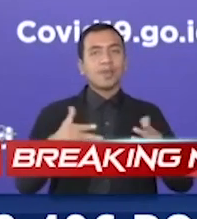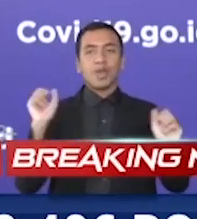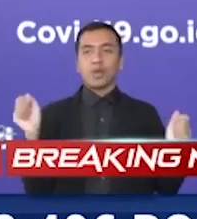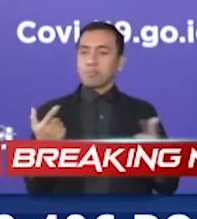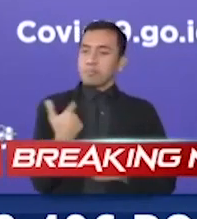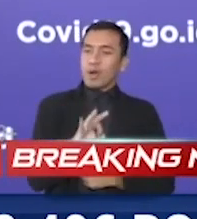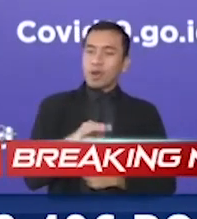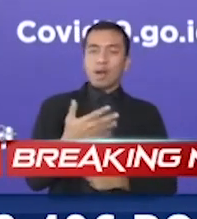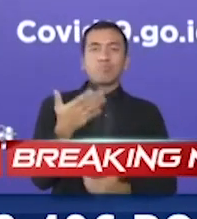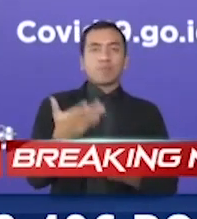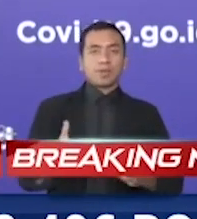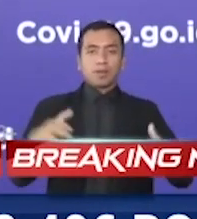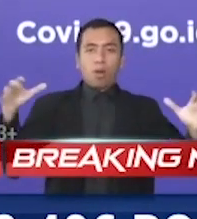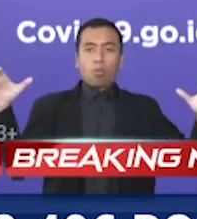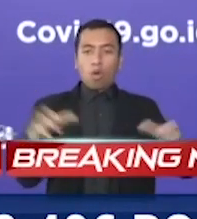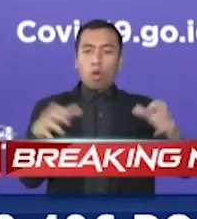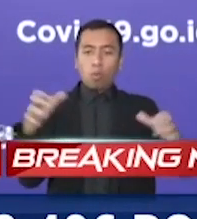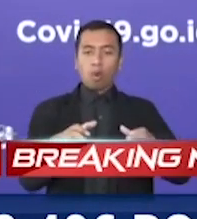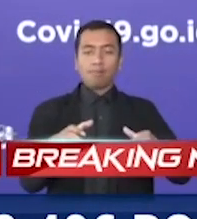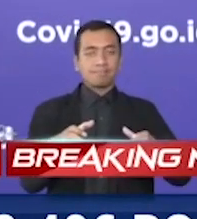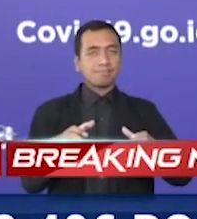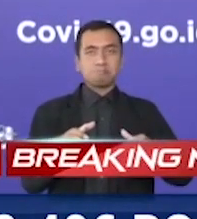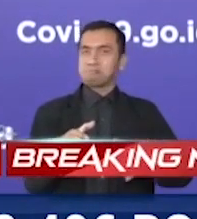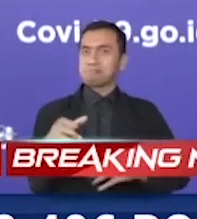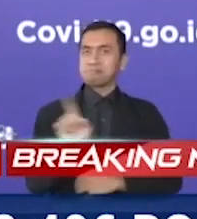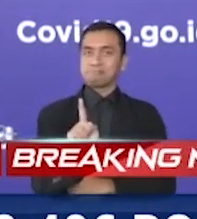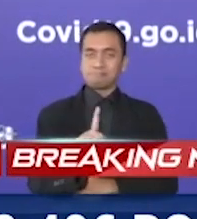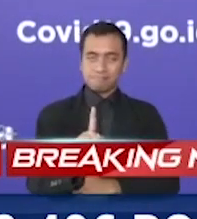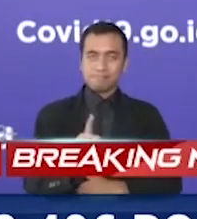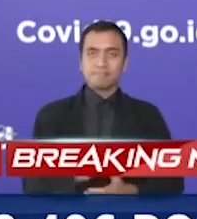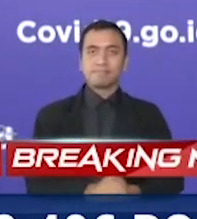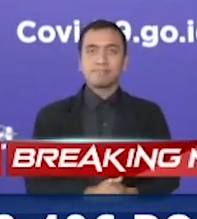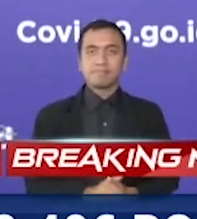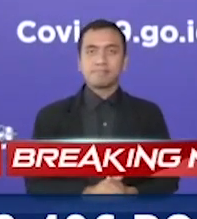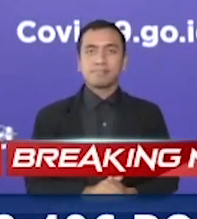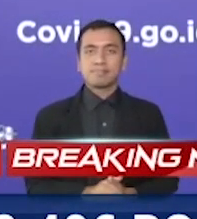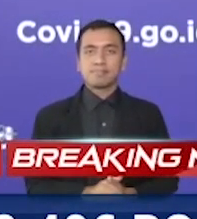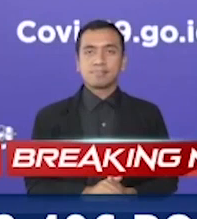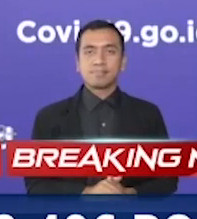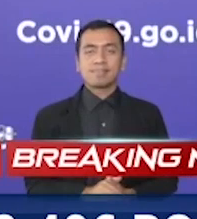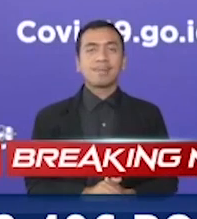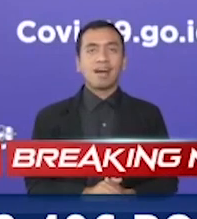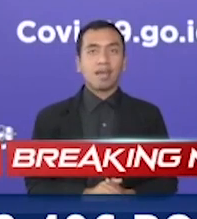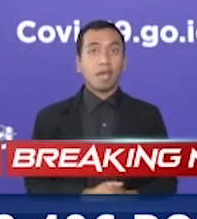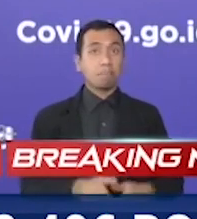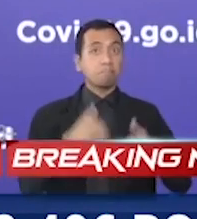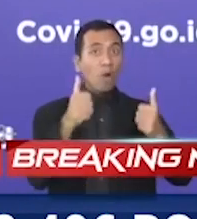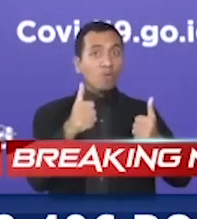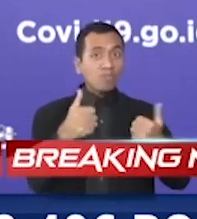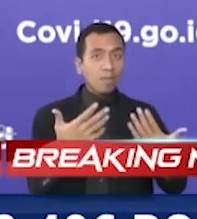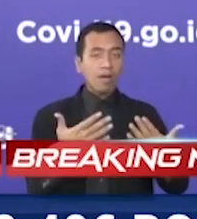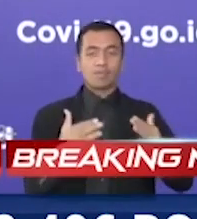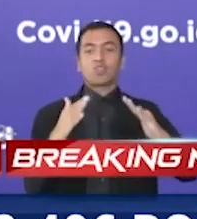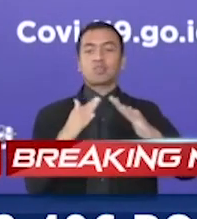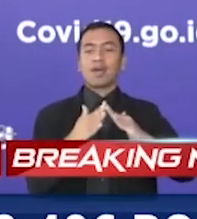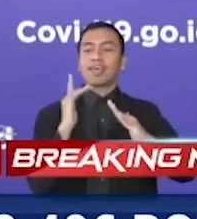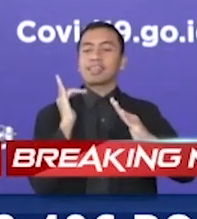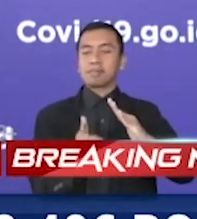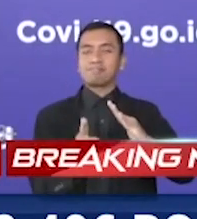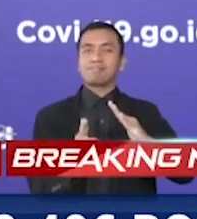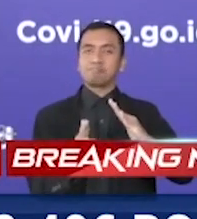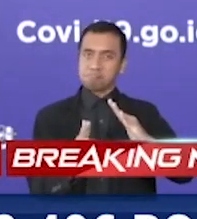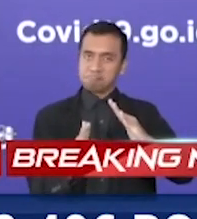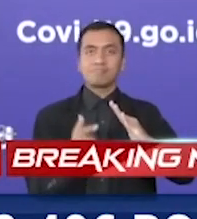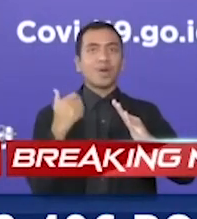tidak ada pentingnya Oleh karena itu di rumah adalah pilihan yang terbaik di